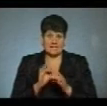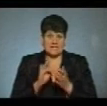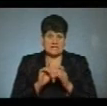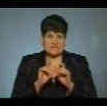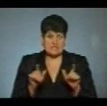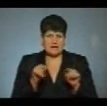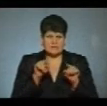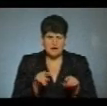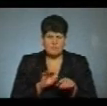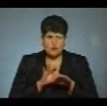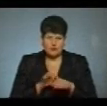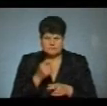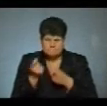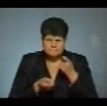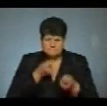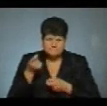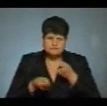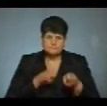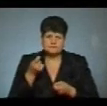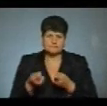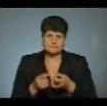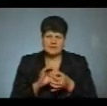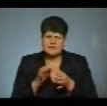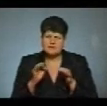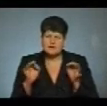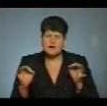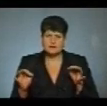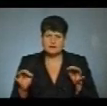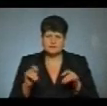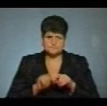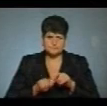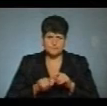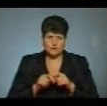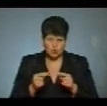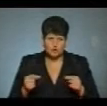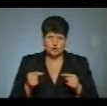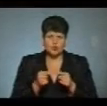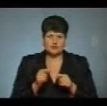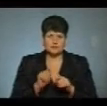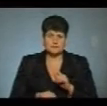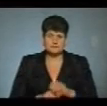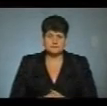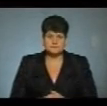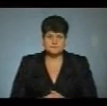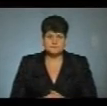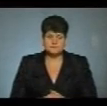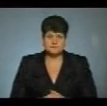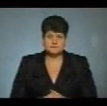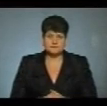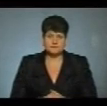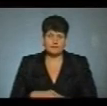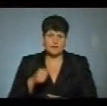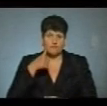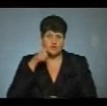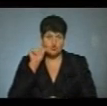І там ми вже проводимо більш досконале і більш таке точне дослідження. Ну, власне,